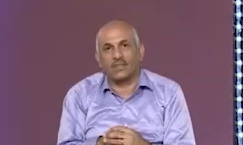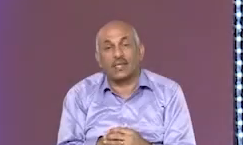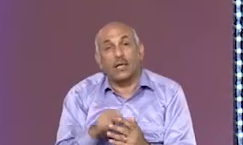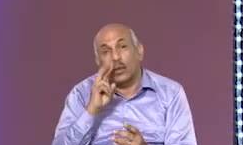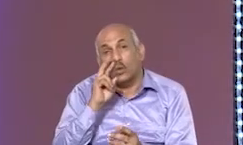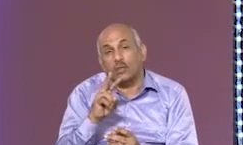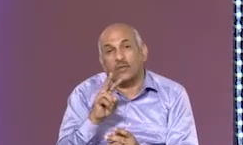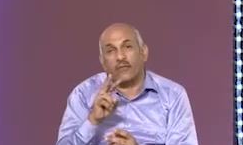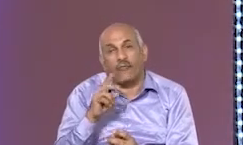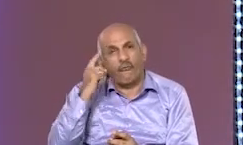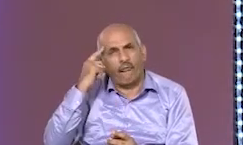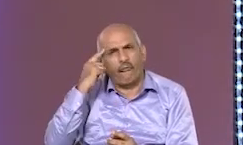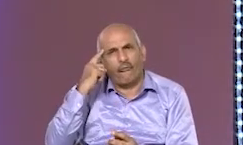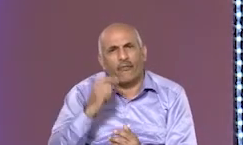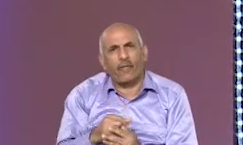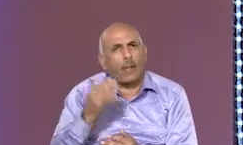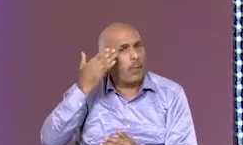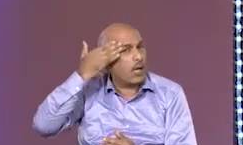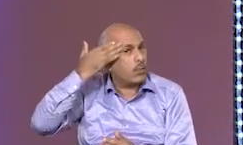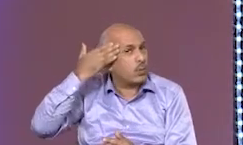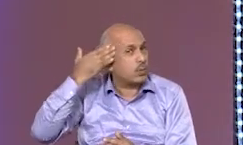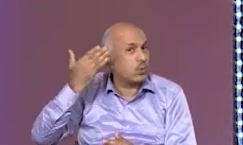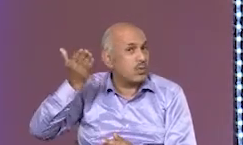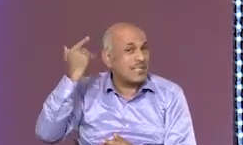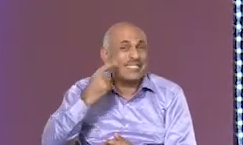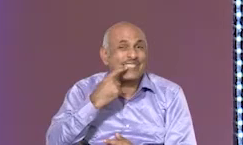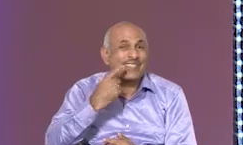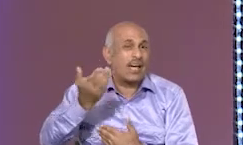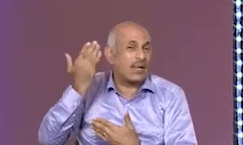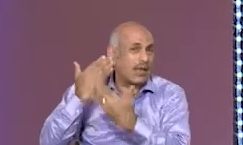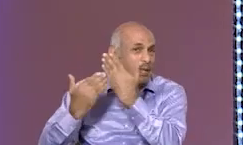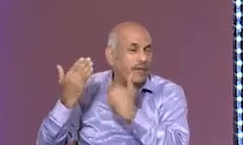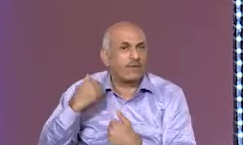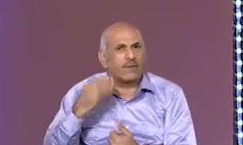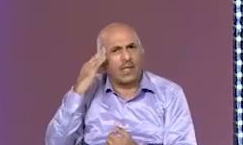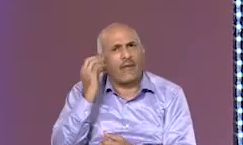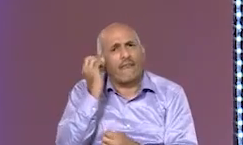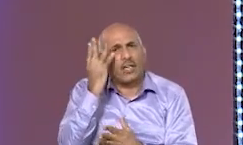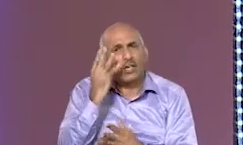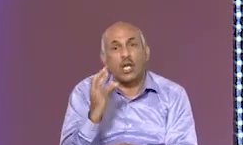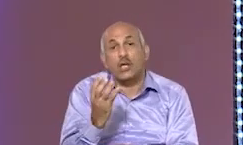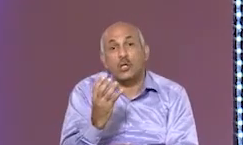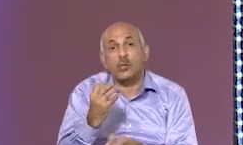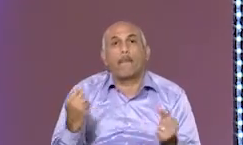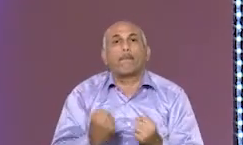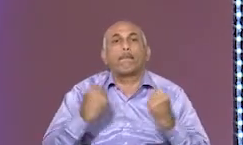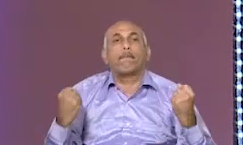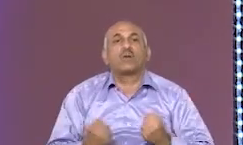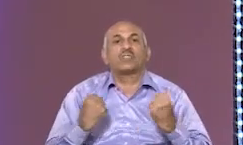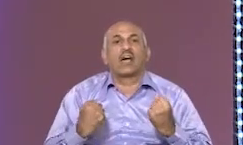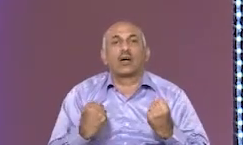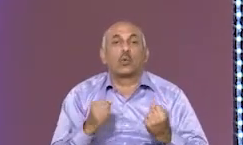من وجهة نظركم ومن وجهة او من خبرتكم كمان خلال السنوات الماضية، فكرة انه يكون الشاب مؤهل ويكون